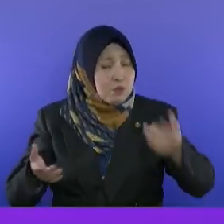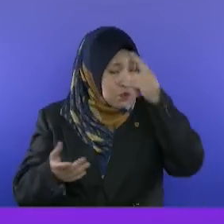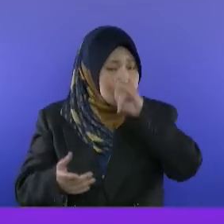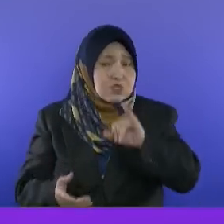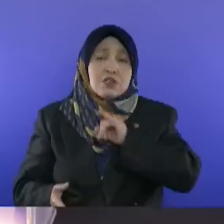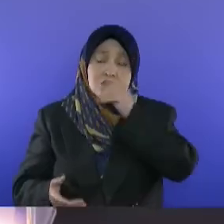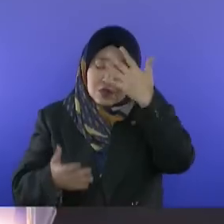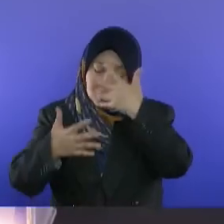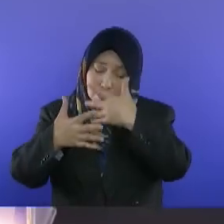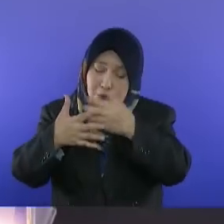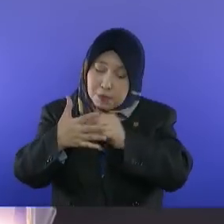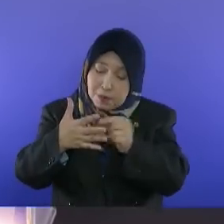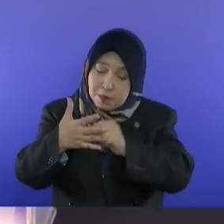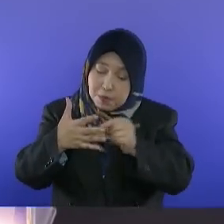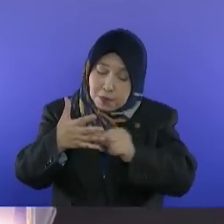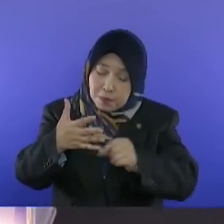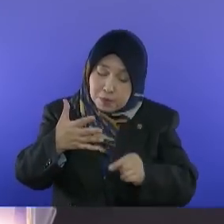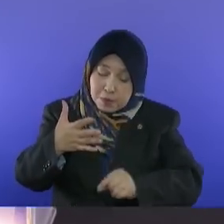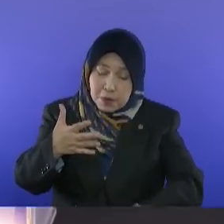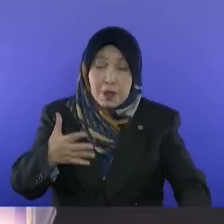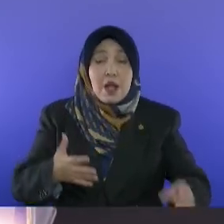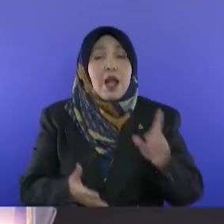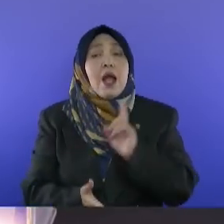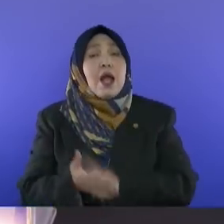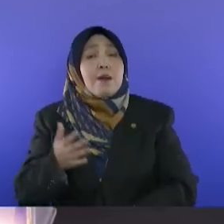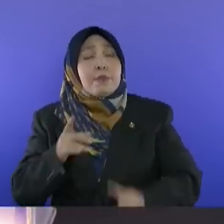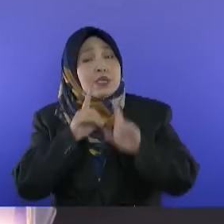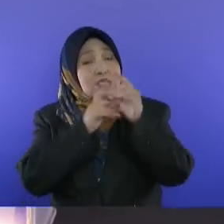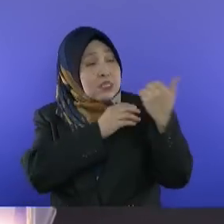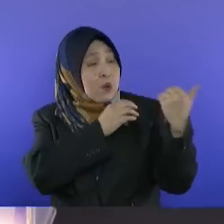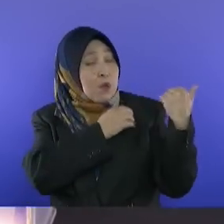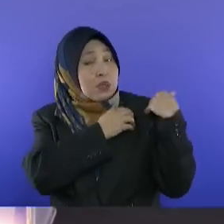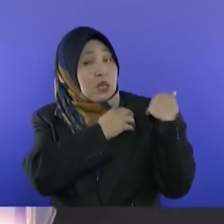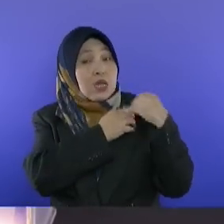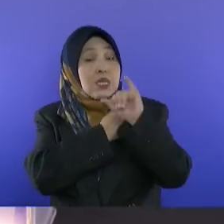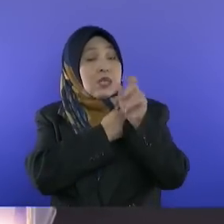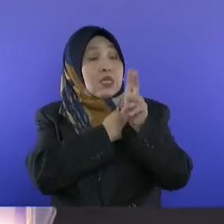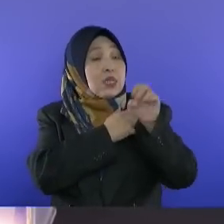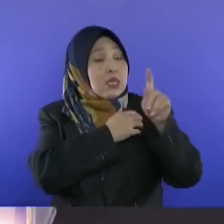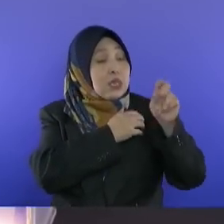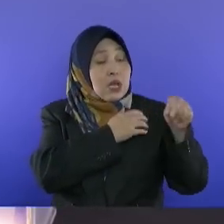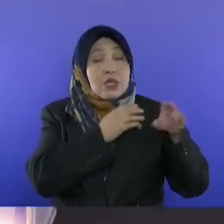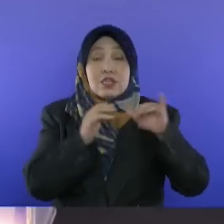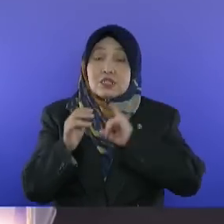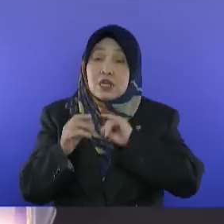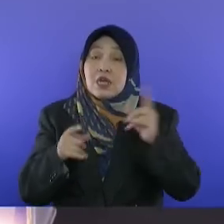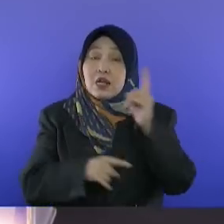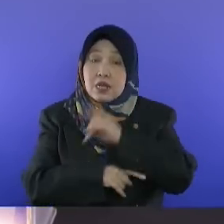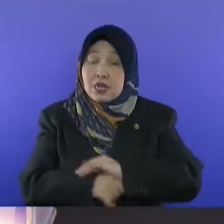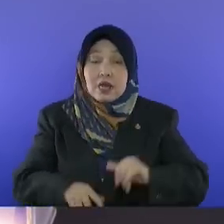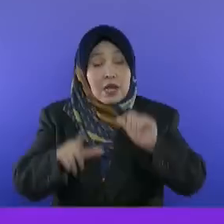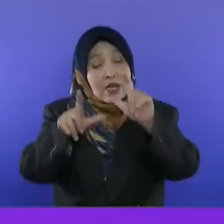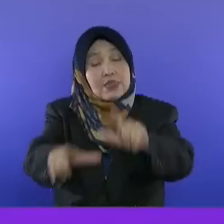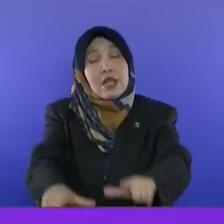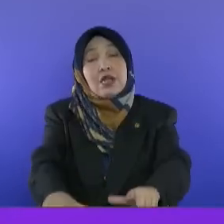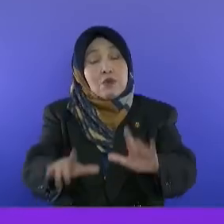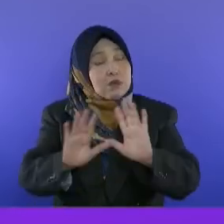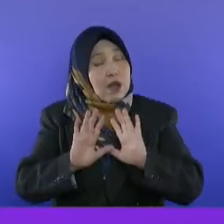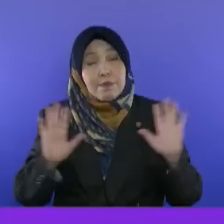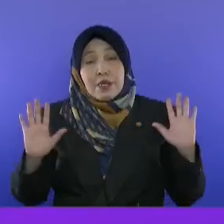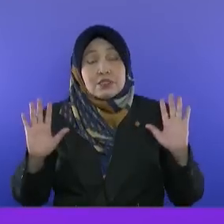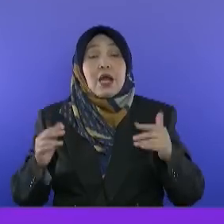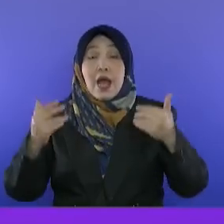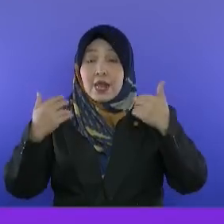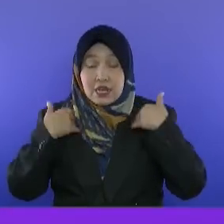sendiri apakah jawatan Sayyid hari ini yang